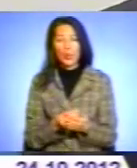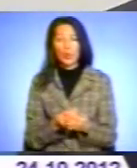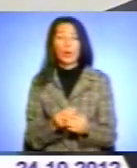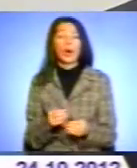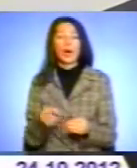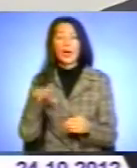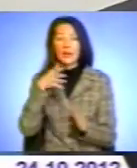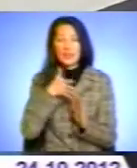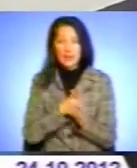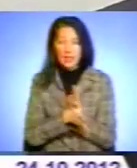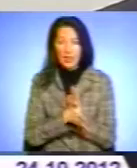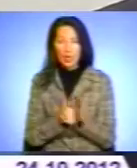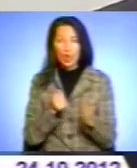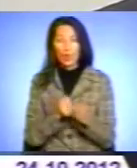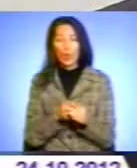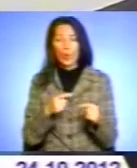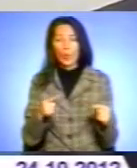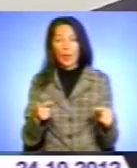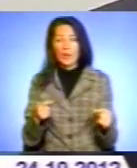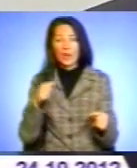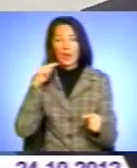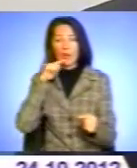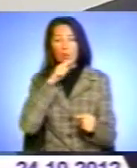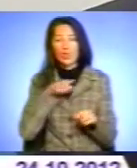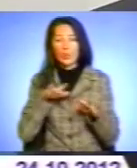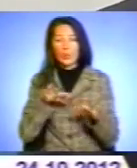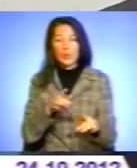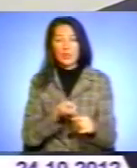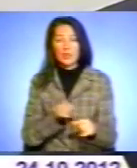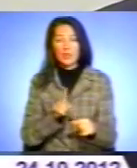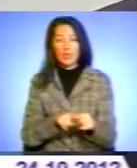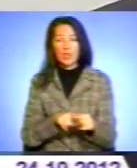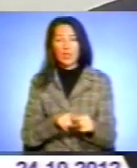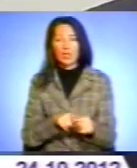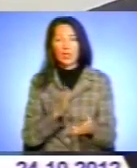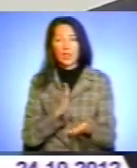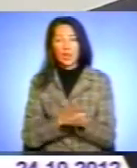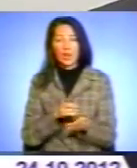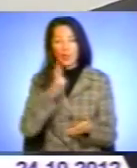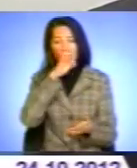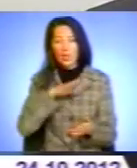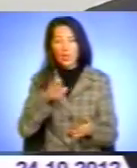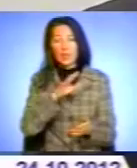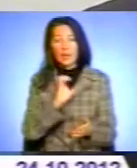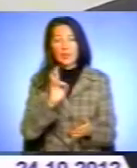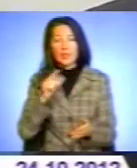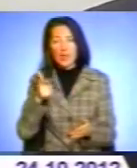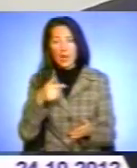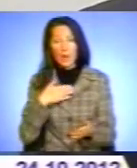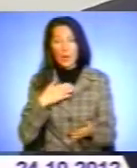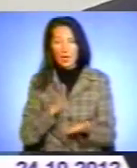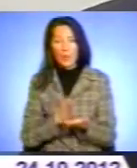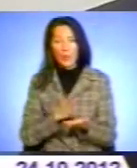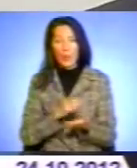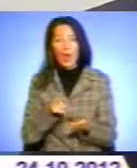інтеграцію і до певних економічних процесів, які відбуваються в країнах СНД. Ми там маємо гарні ринки збуту,